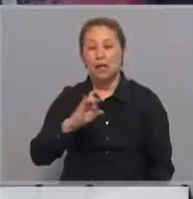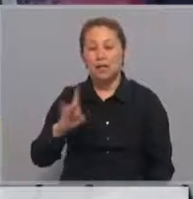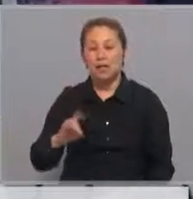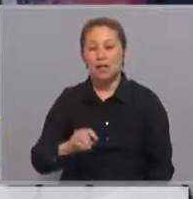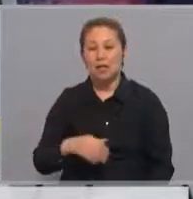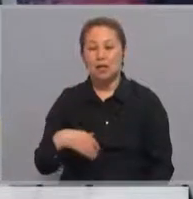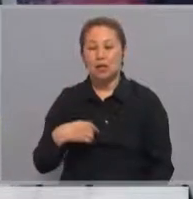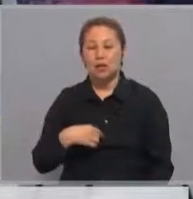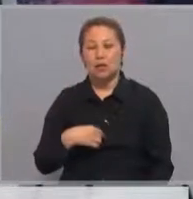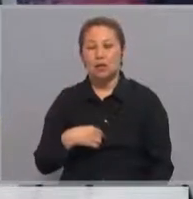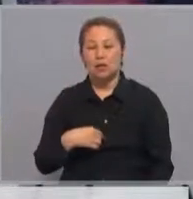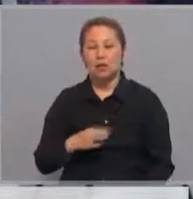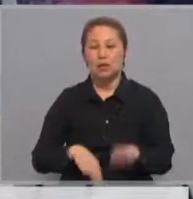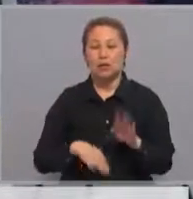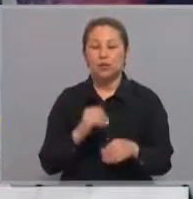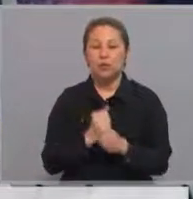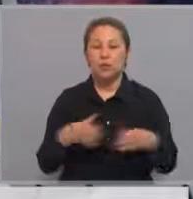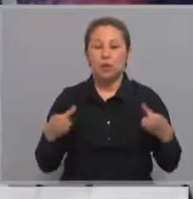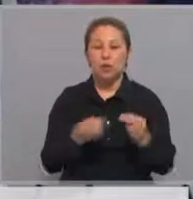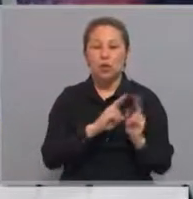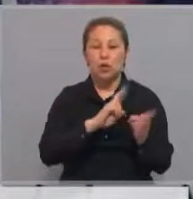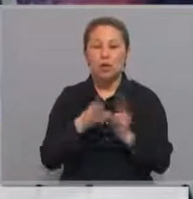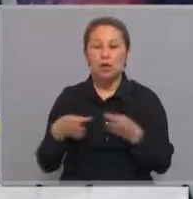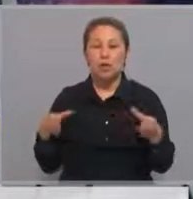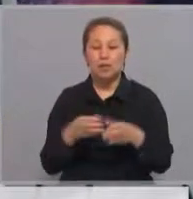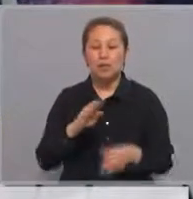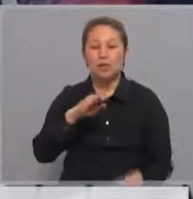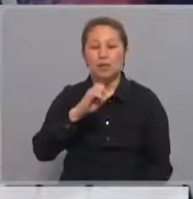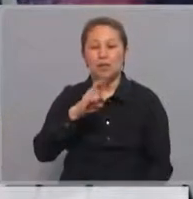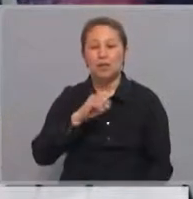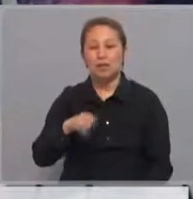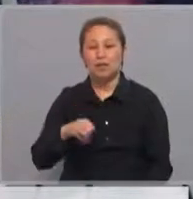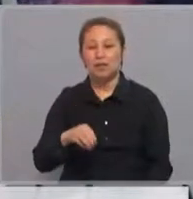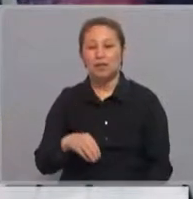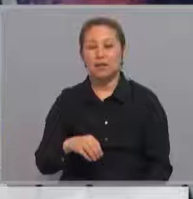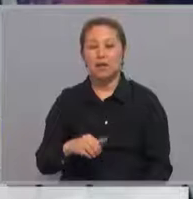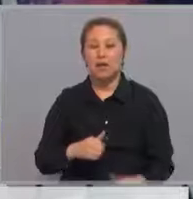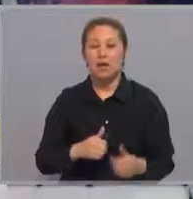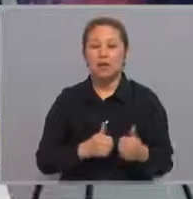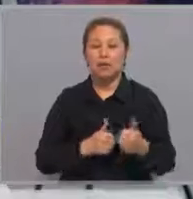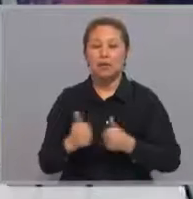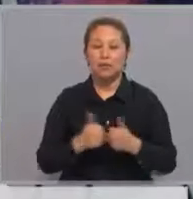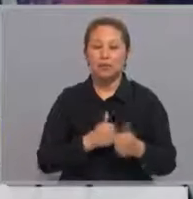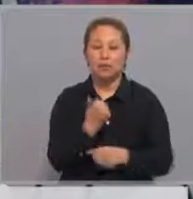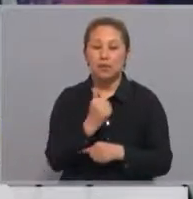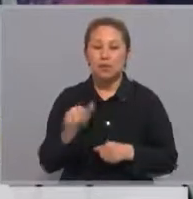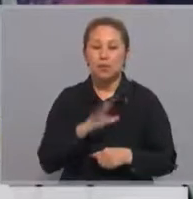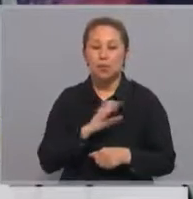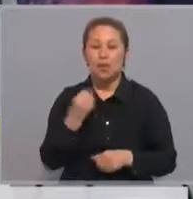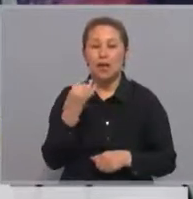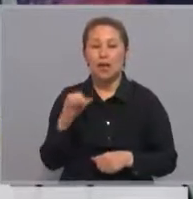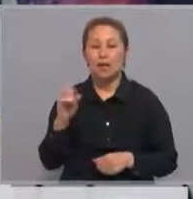Асардың, халықаралық деңгейдегі Жорға би ансамблінің, Жас қанат конкурсының гран-приін жеңіп алған